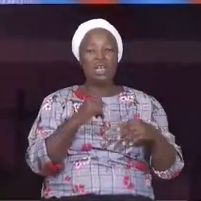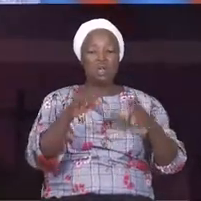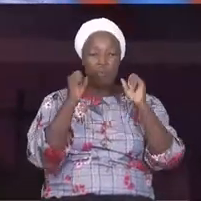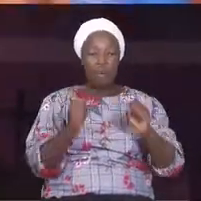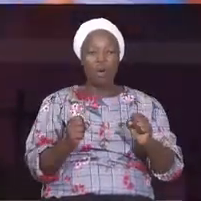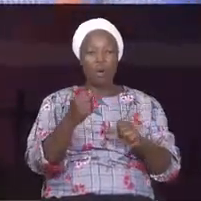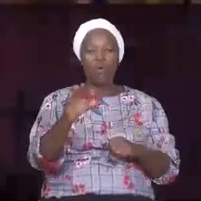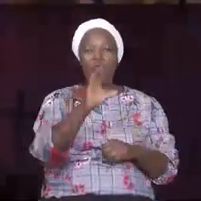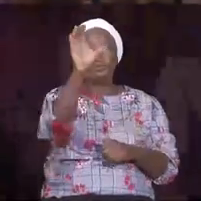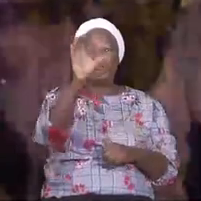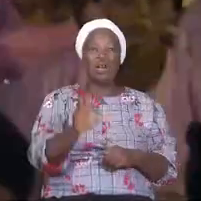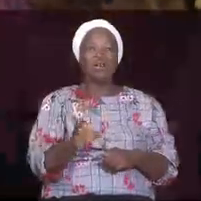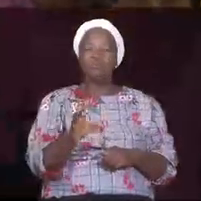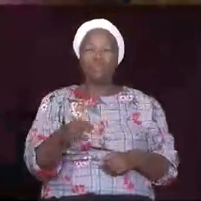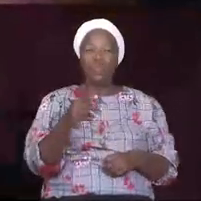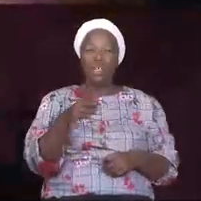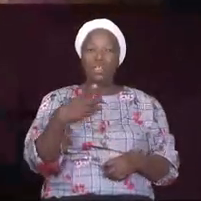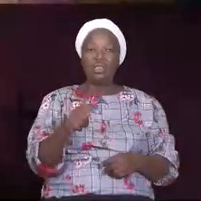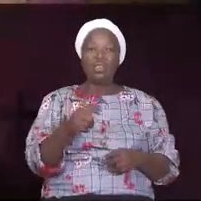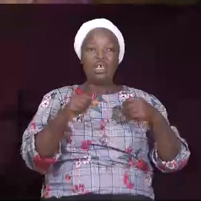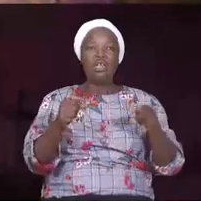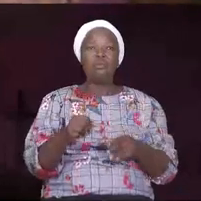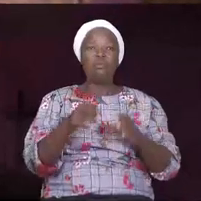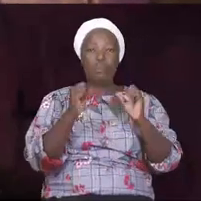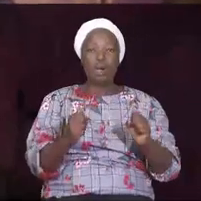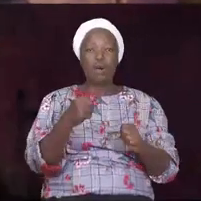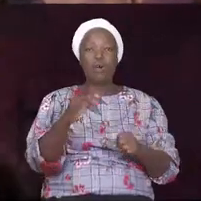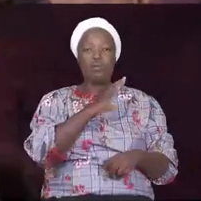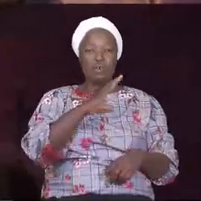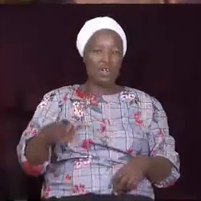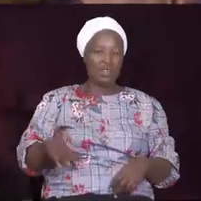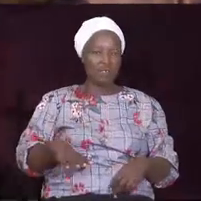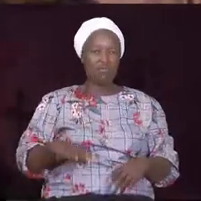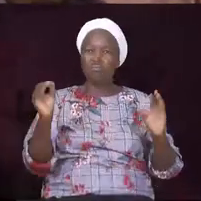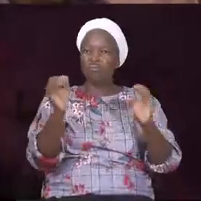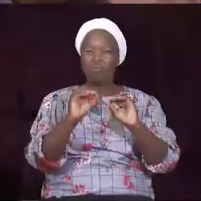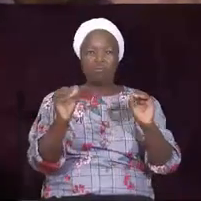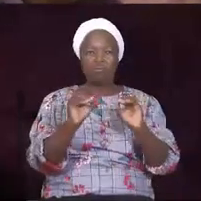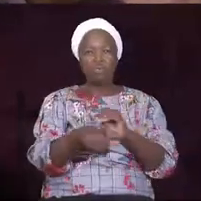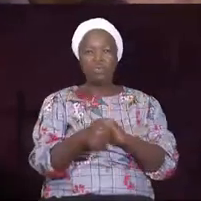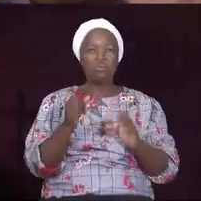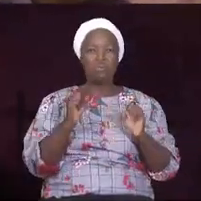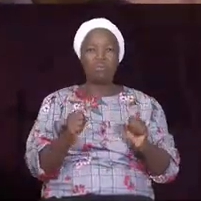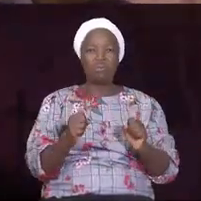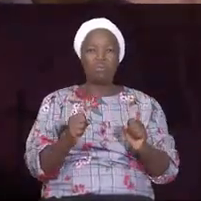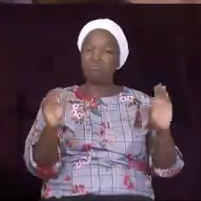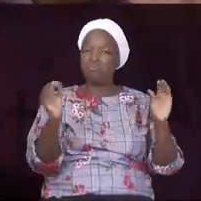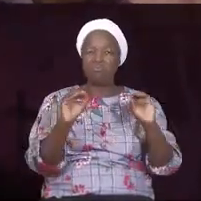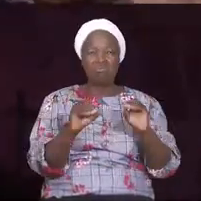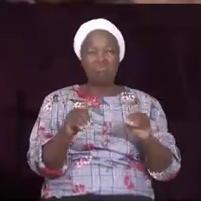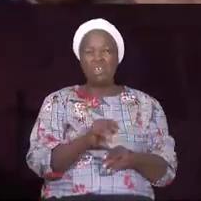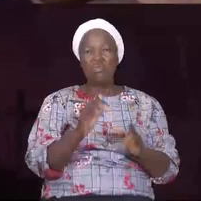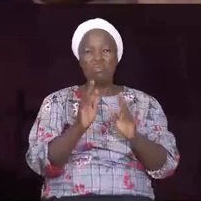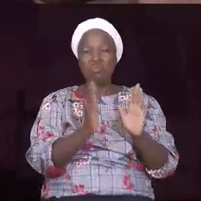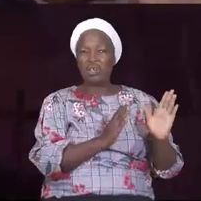Premièrement, la puissance de guérison de Christ. La puissance de guérison de Christ. Aucune